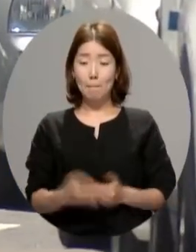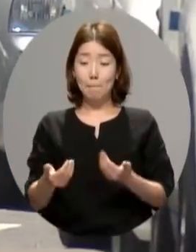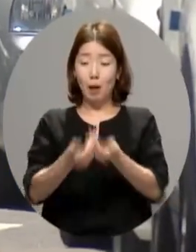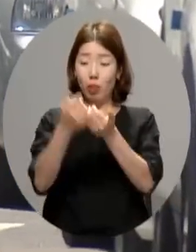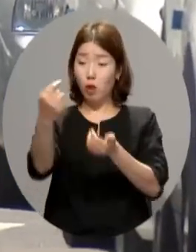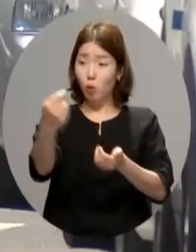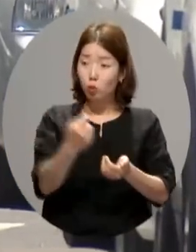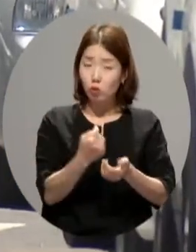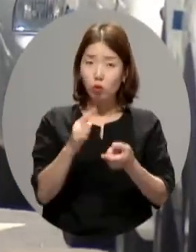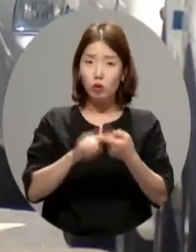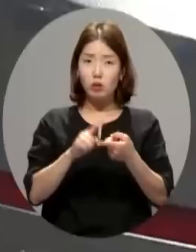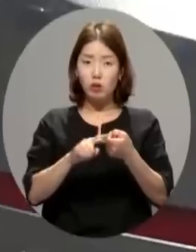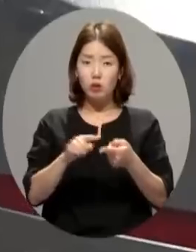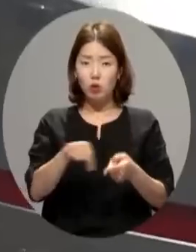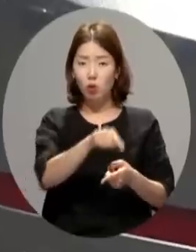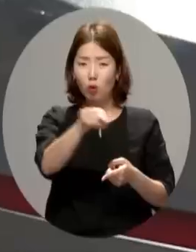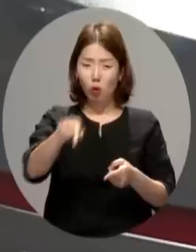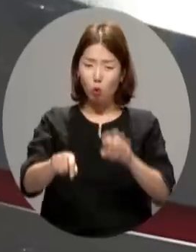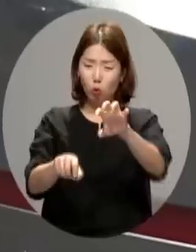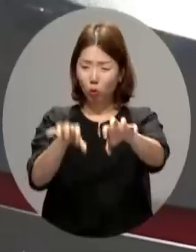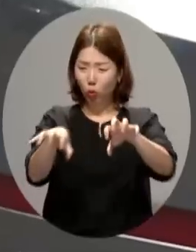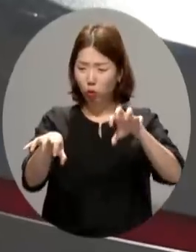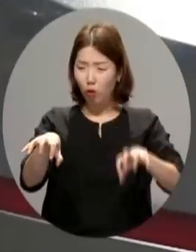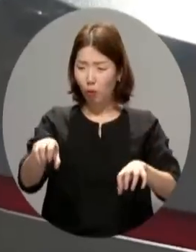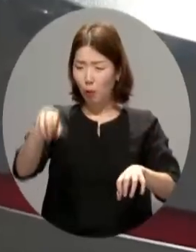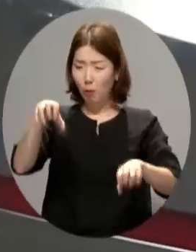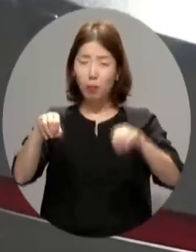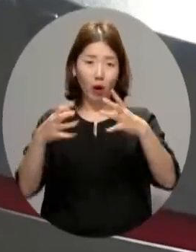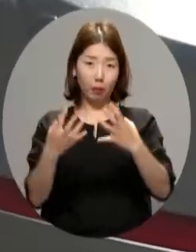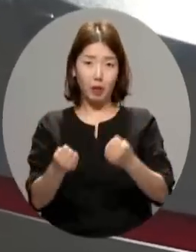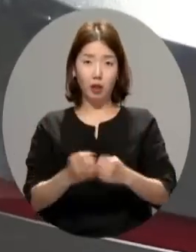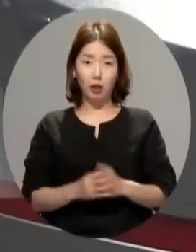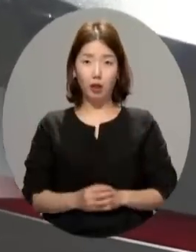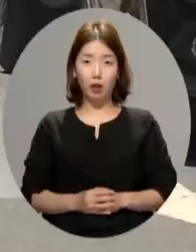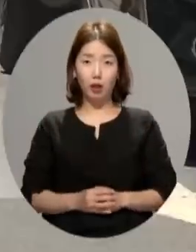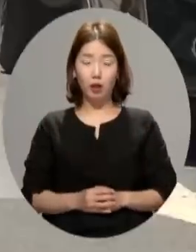역주행 현상은 신시가지 인근 곳곳에서 발생하고 있었습니다.